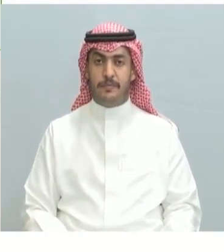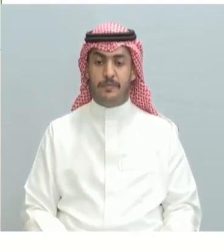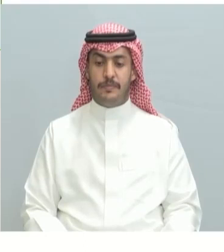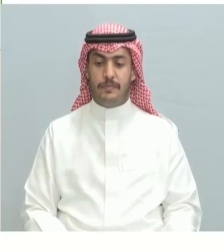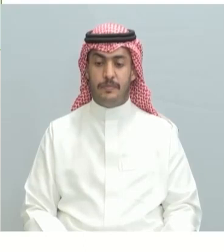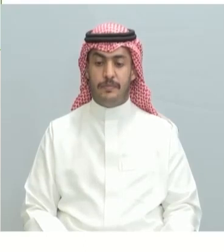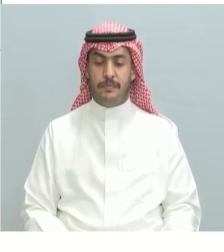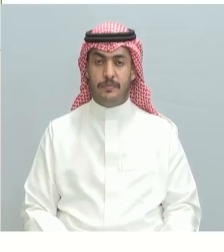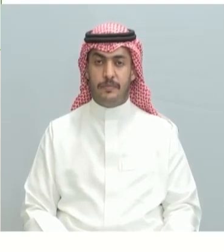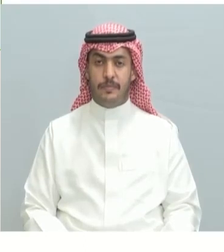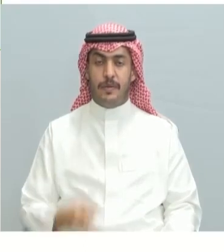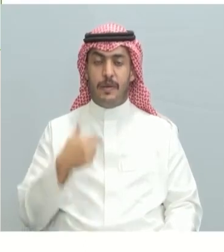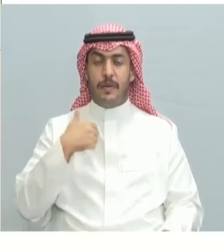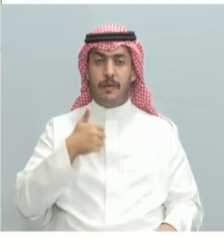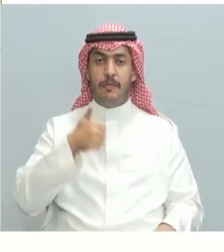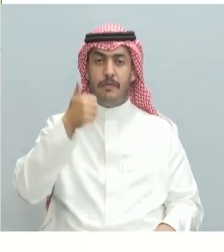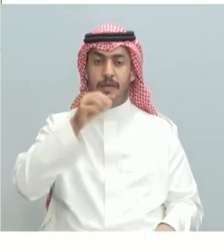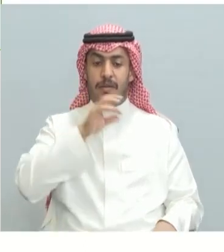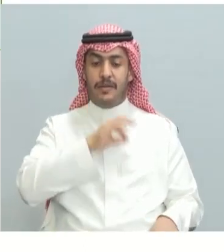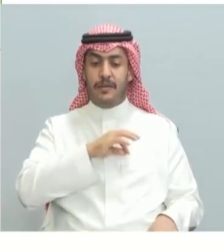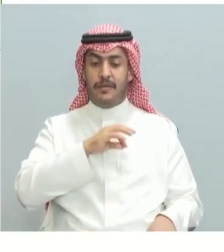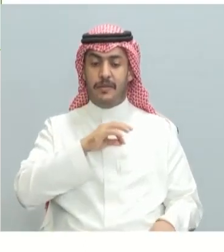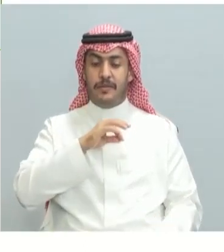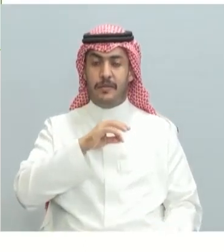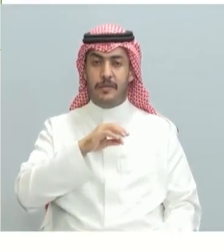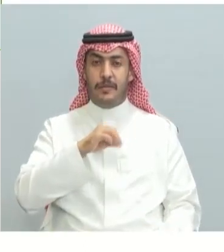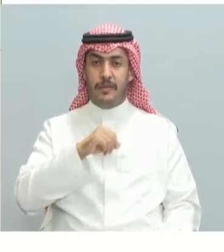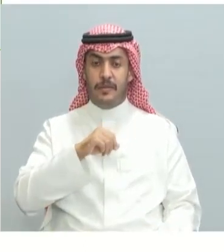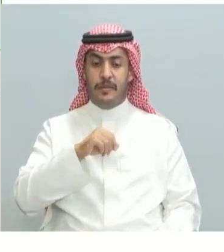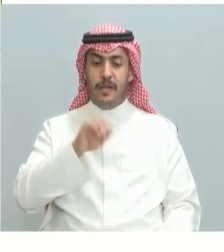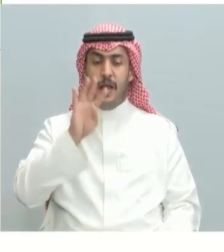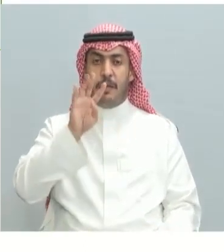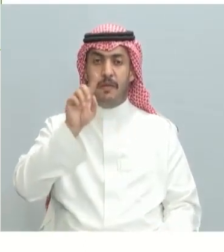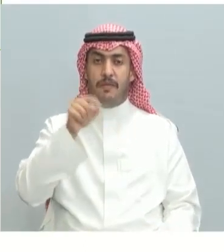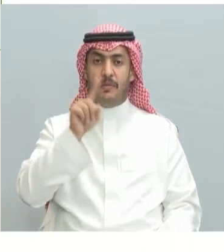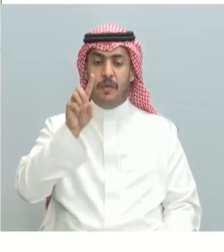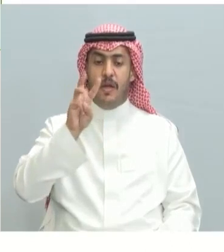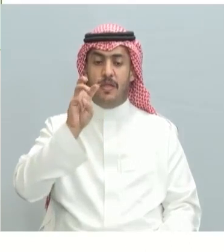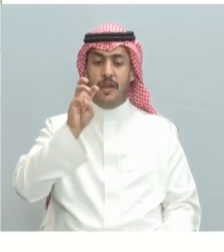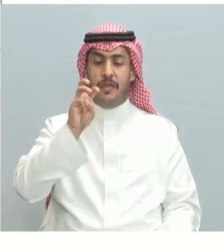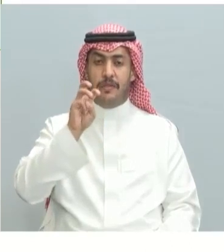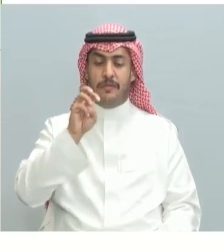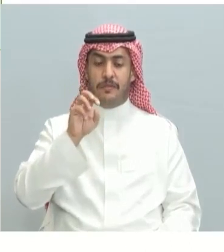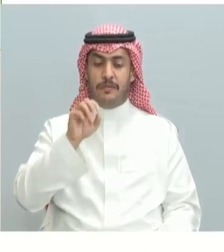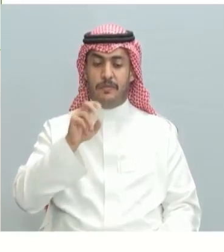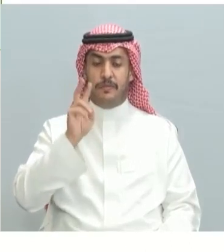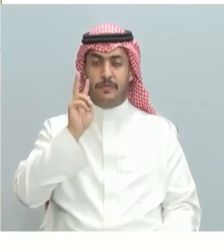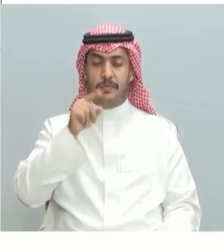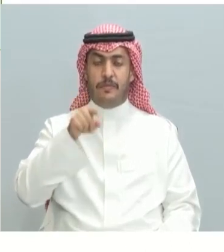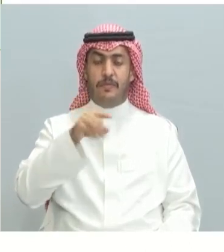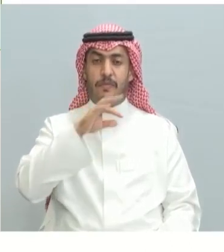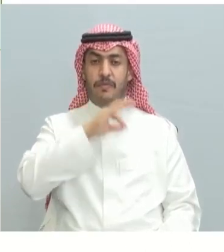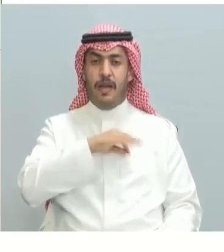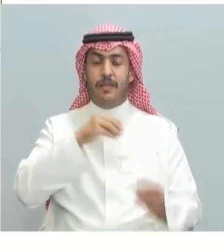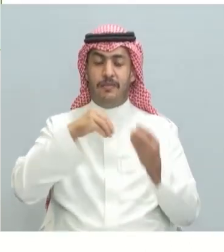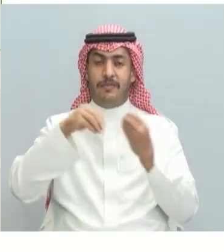احسنتم كم حققت عائد احسنتم 4.31 فنرى هنا فعلا